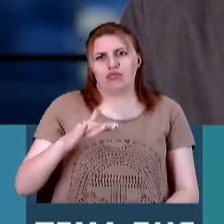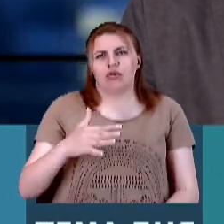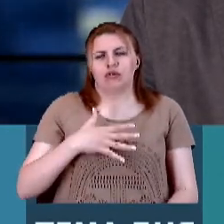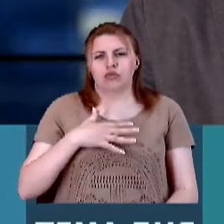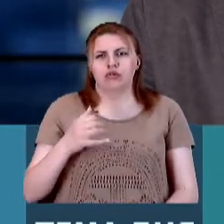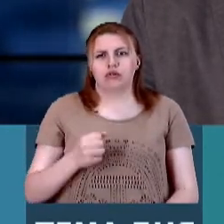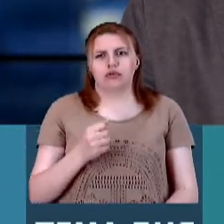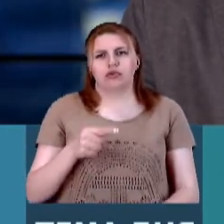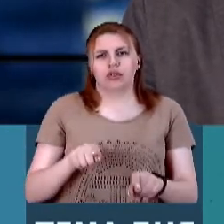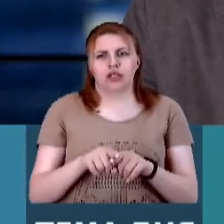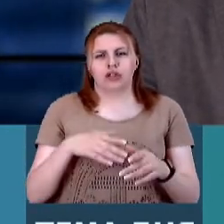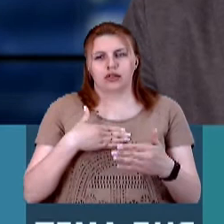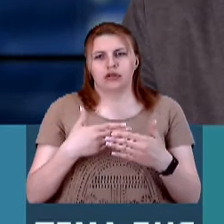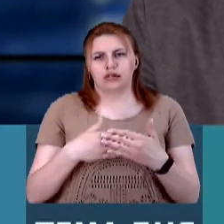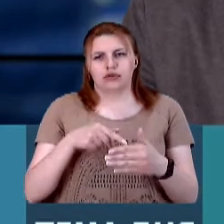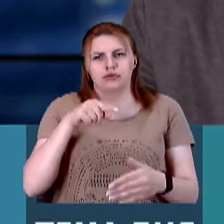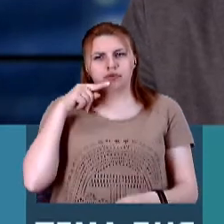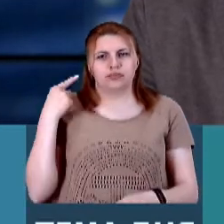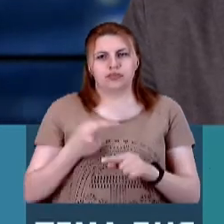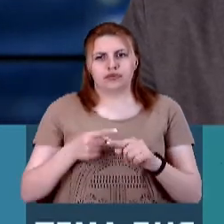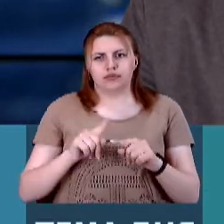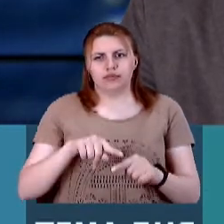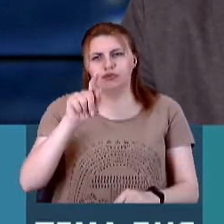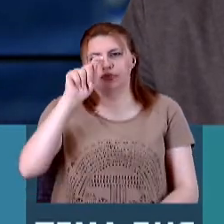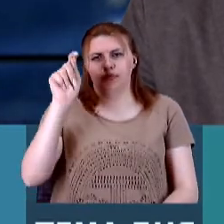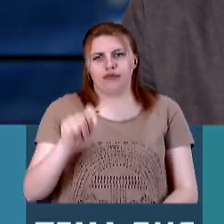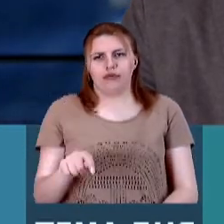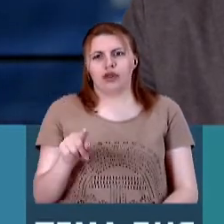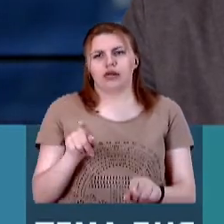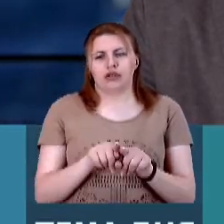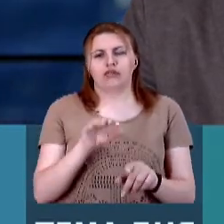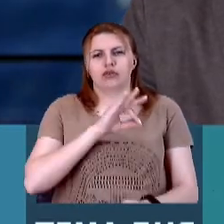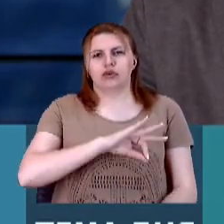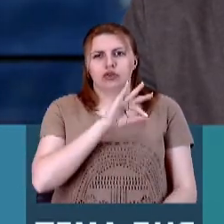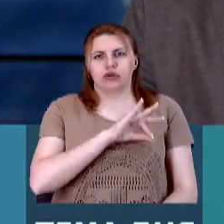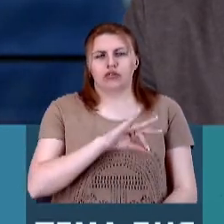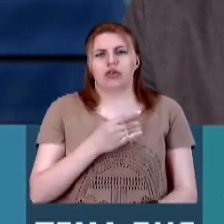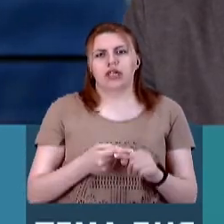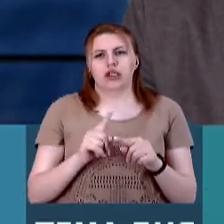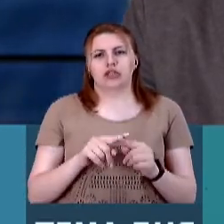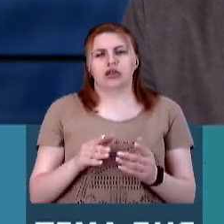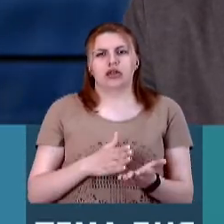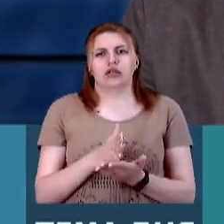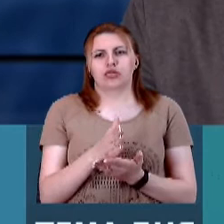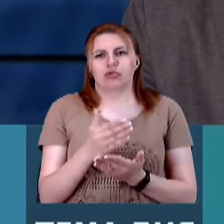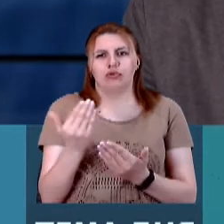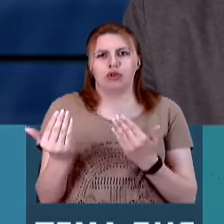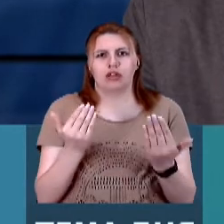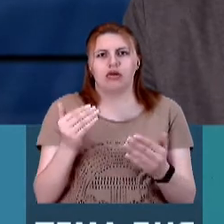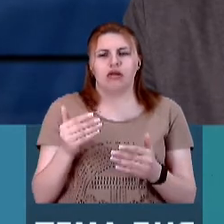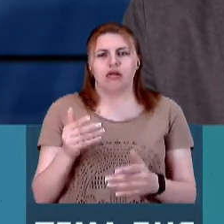актив Росії в цій гібридній війні, вони його використовують. Ну, а ці республіки терористичні,